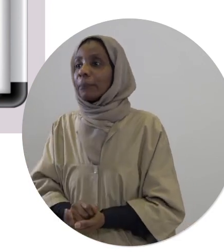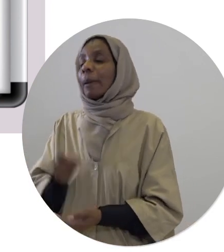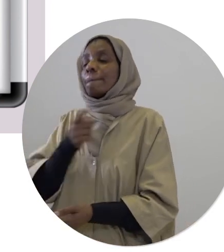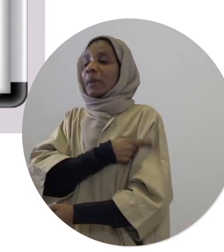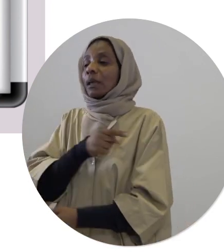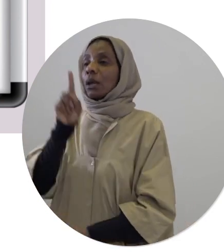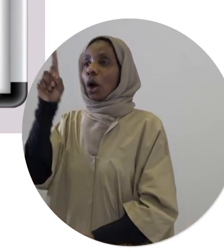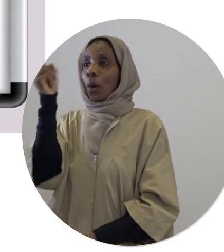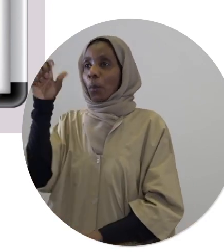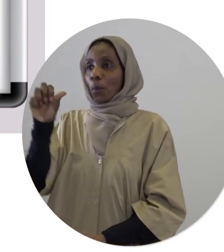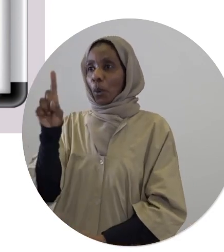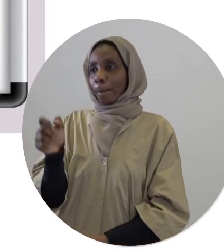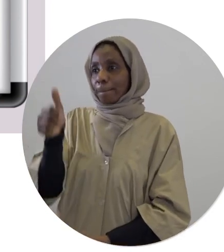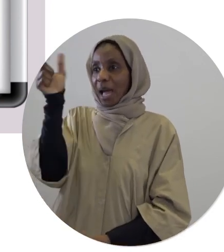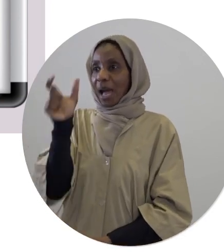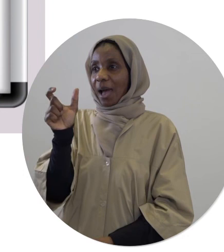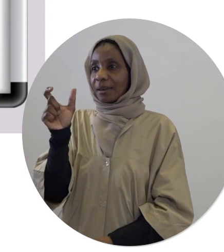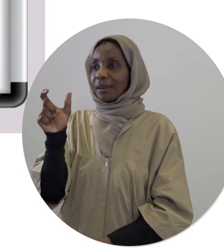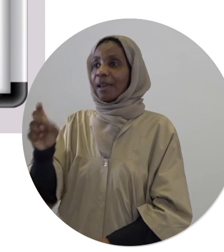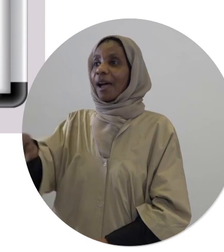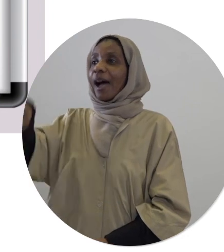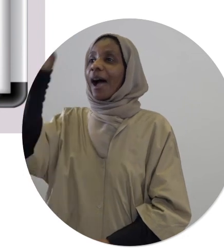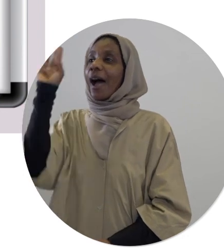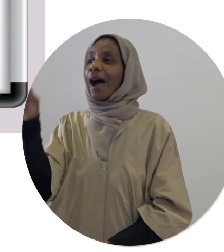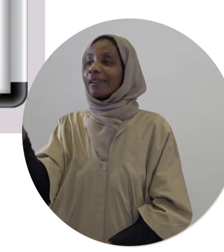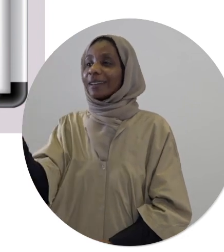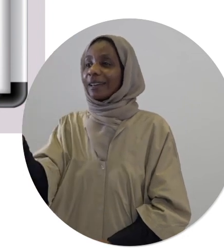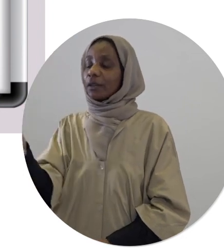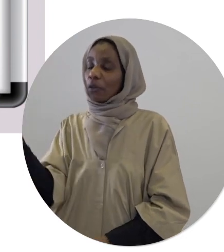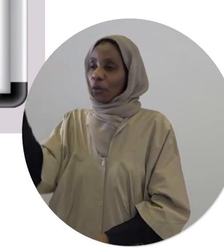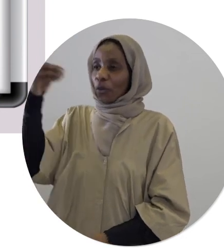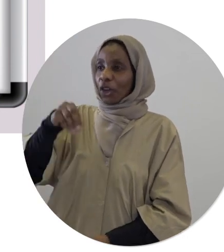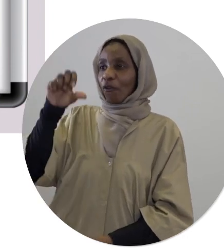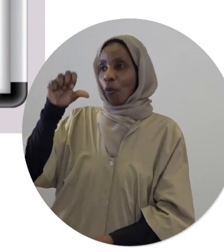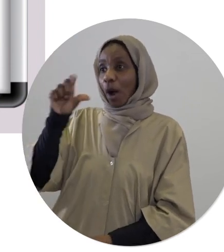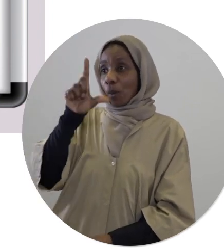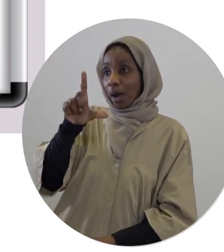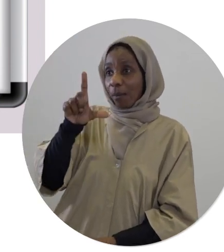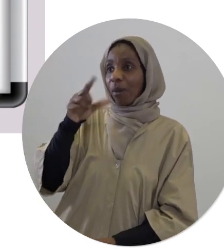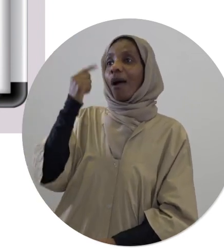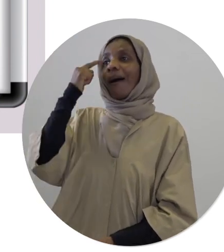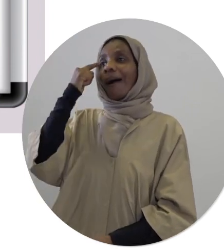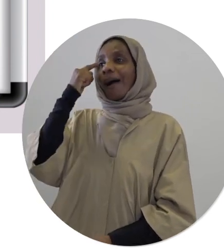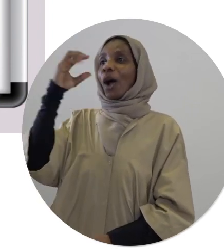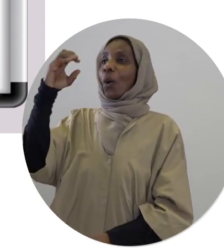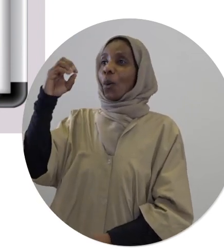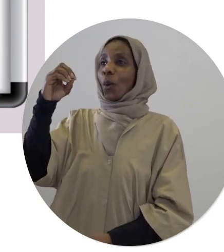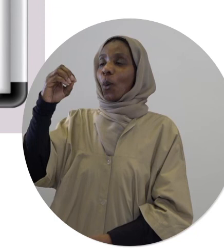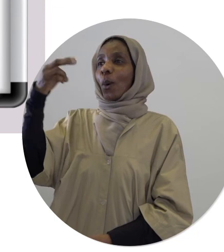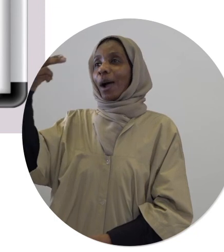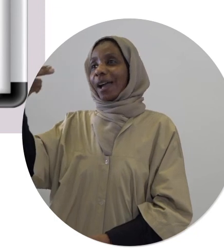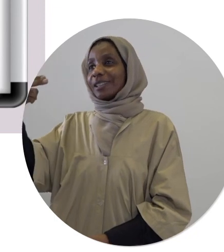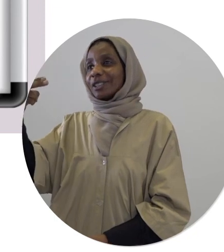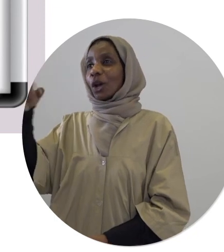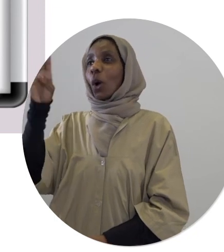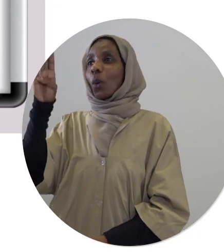بالنسبة للبروبان وهو من الألكانات، لو أضفنا واو لام سيصبح